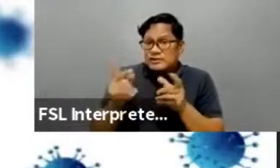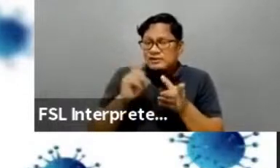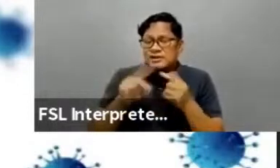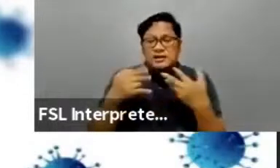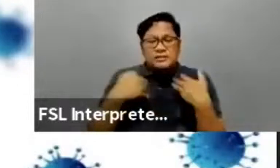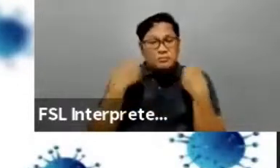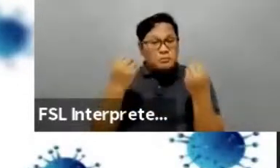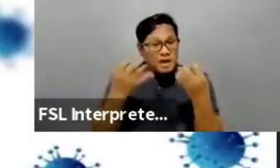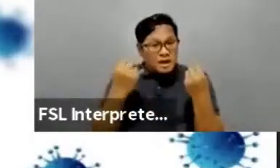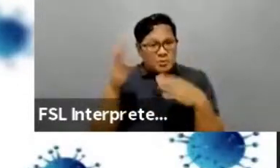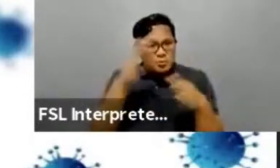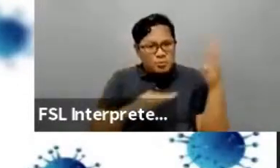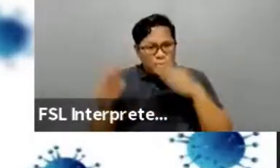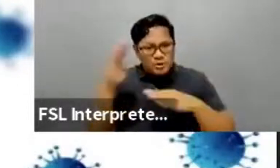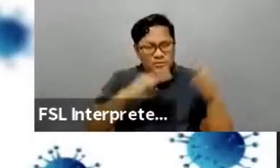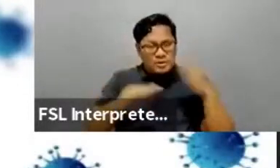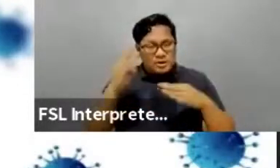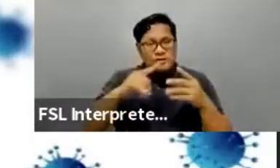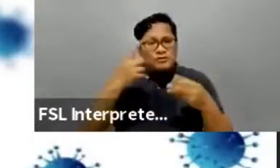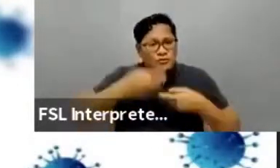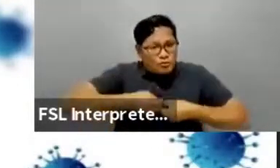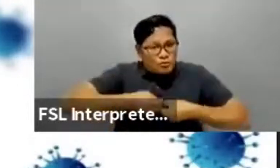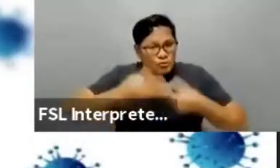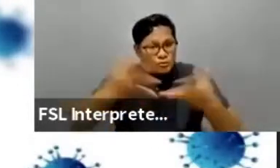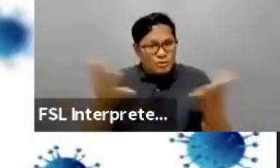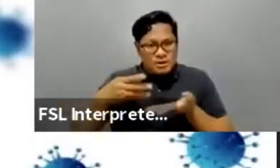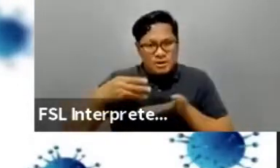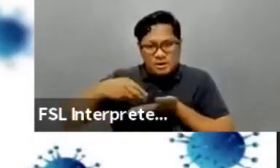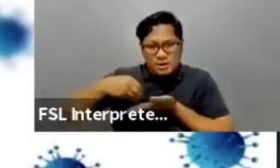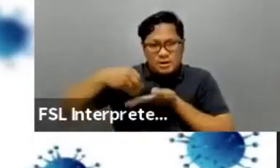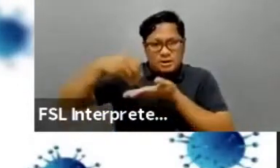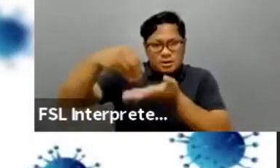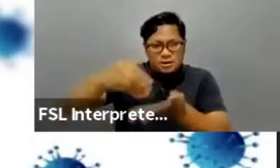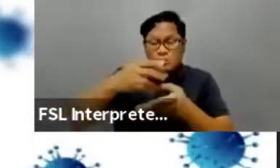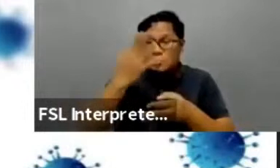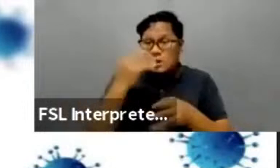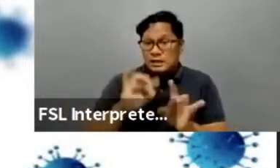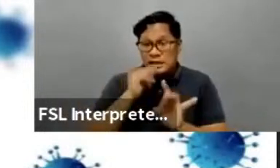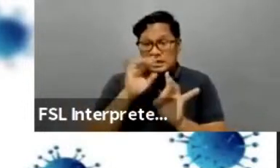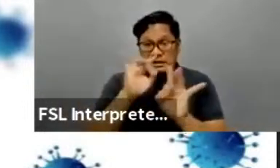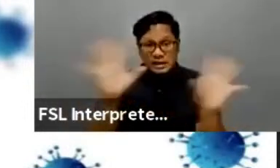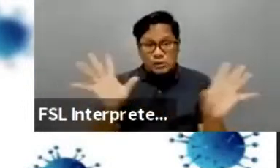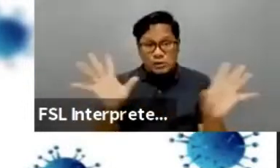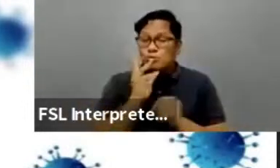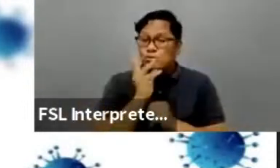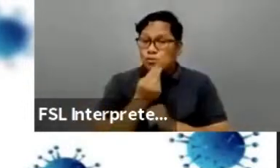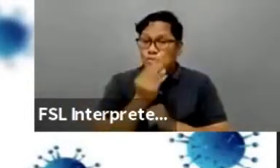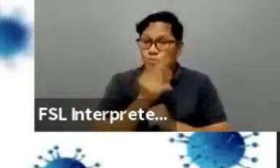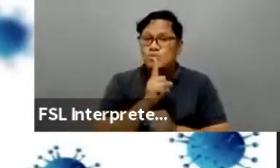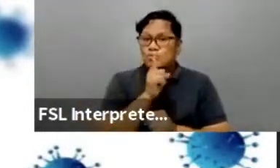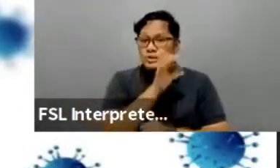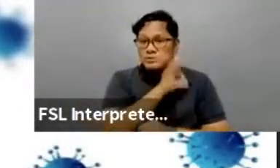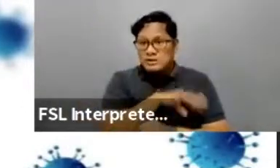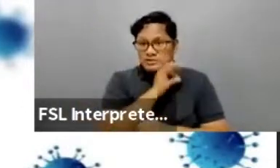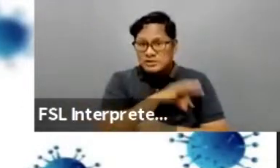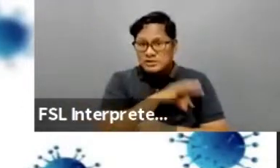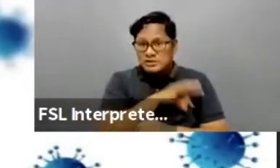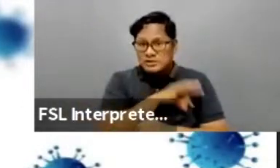maraming problema sa pagdidistribute ng ayuda dahil hindi klaro kung sino yung mga